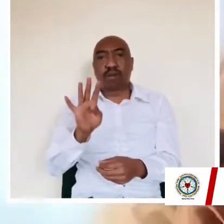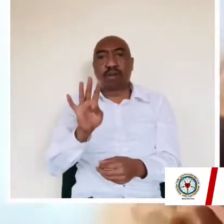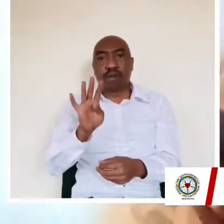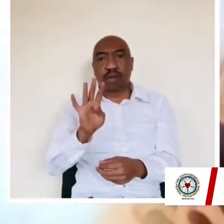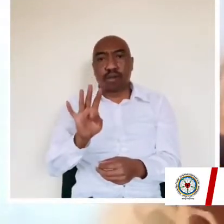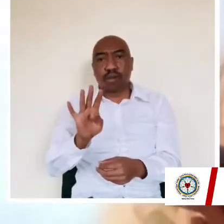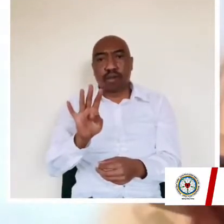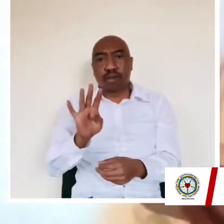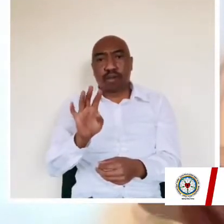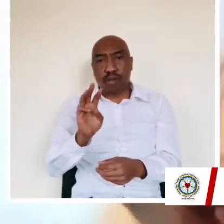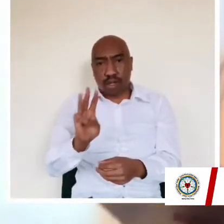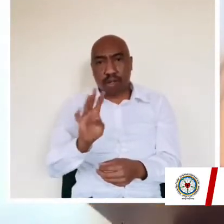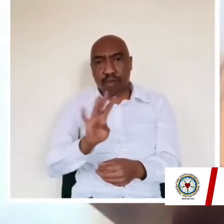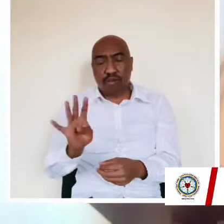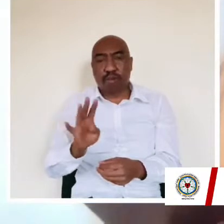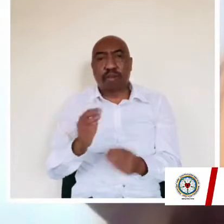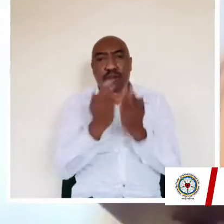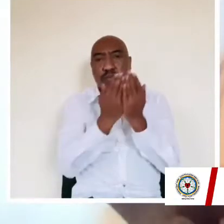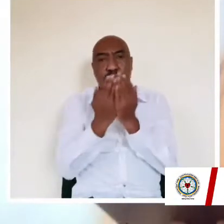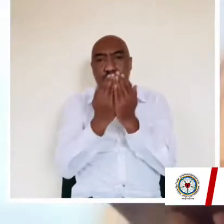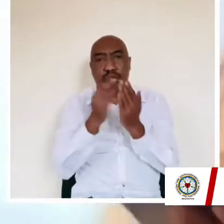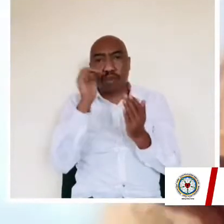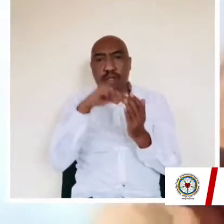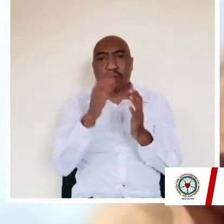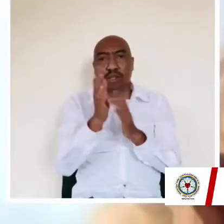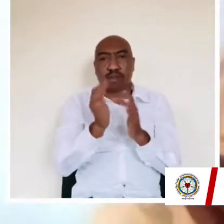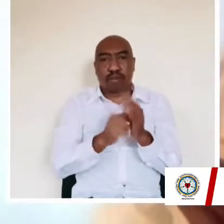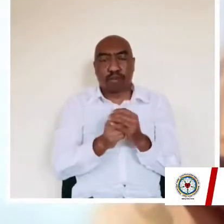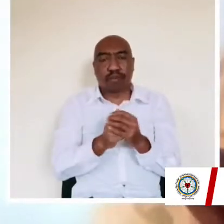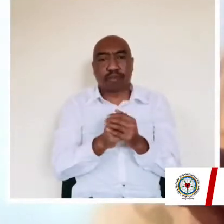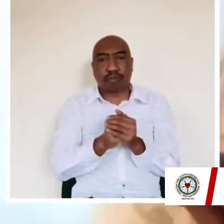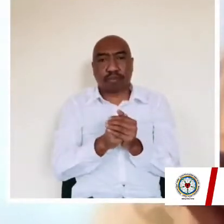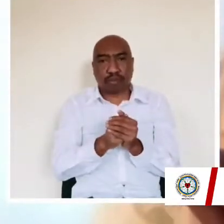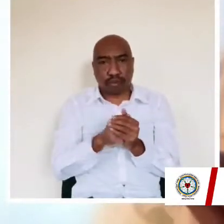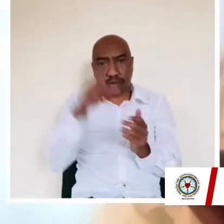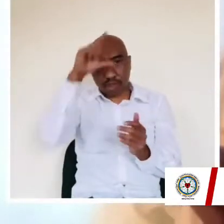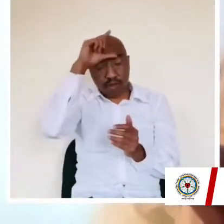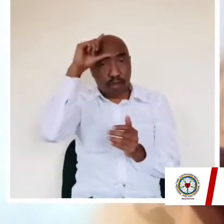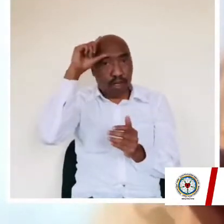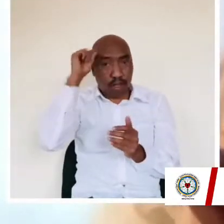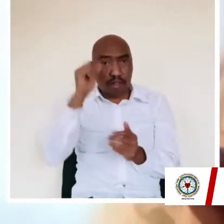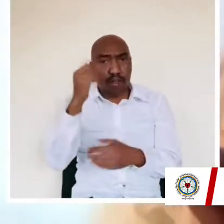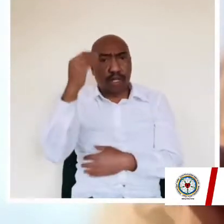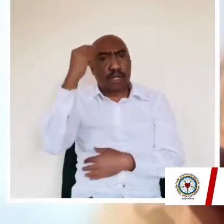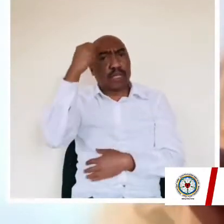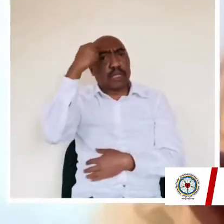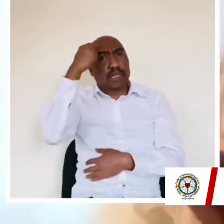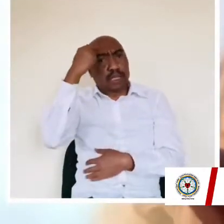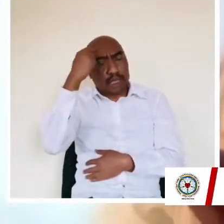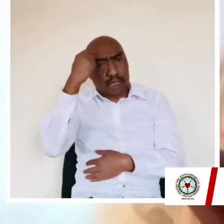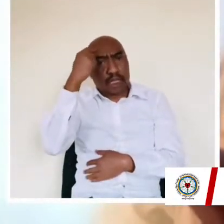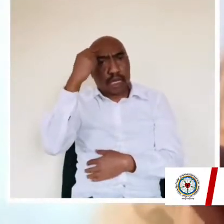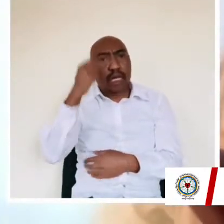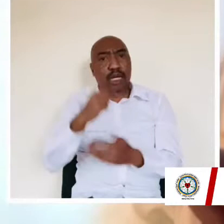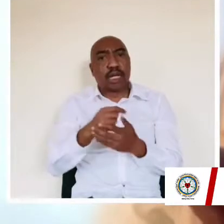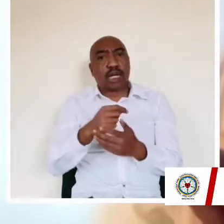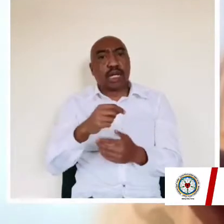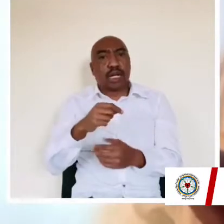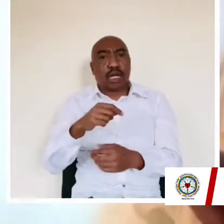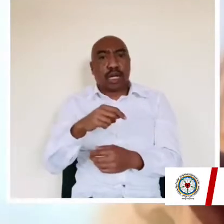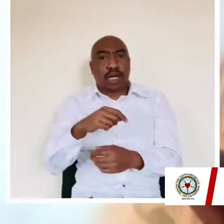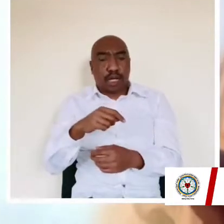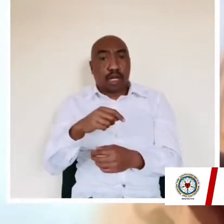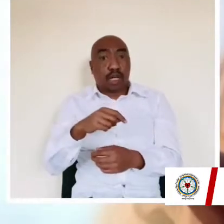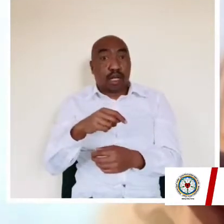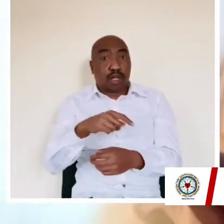46. Voilà ce qui est écrit au nom de Jésus-Christ. Quand les pharisiens apprirent que Jésus avait réduit au